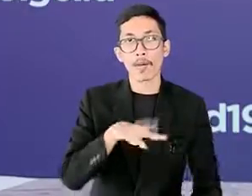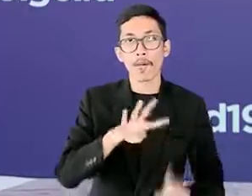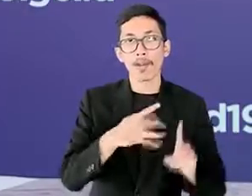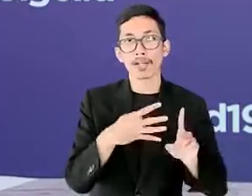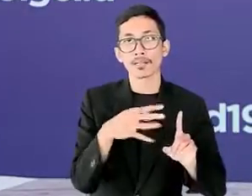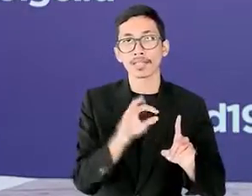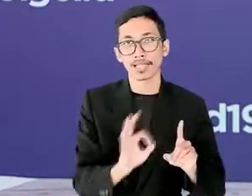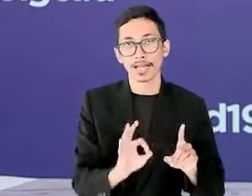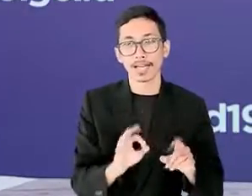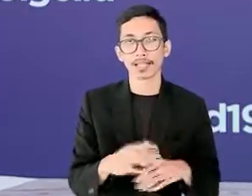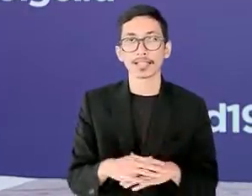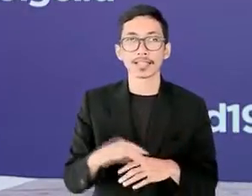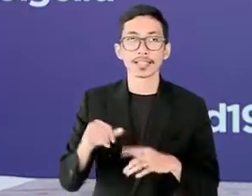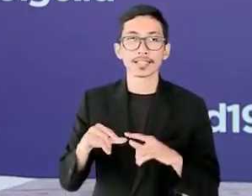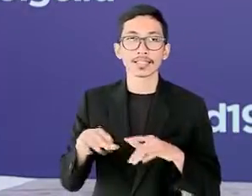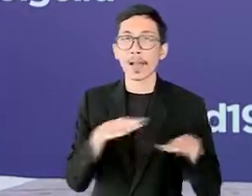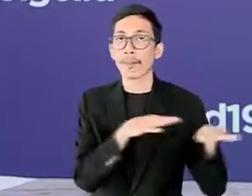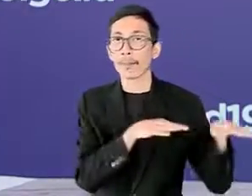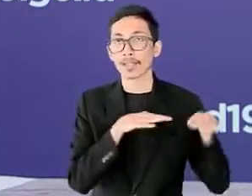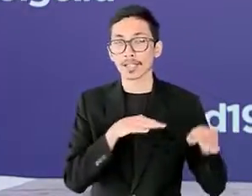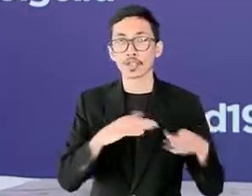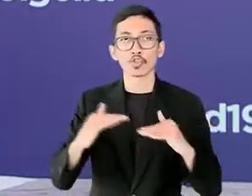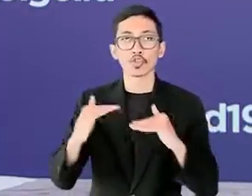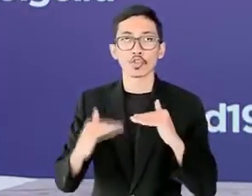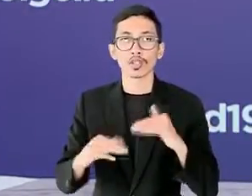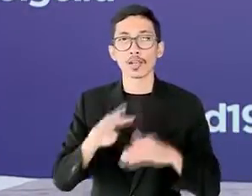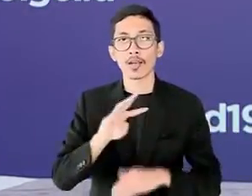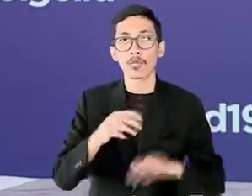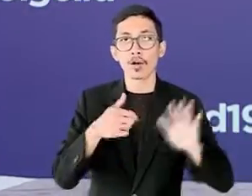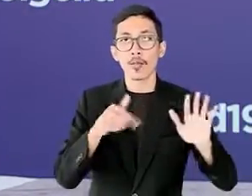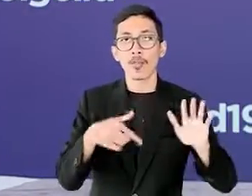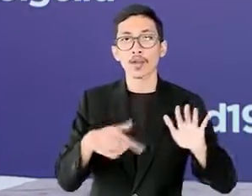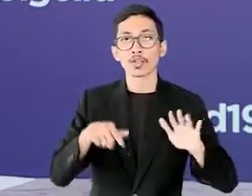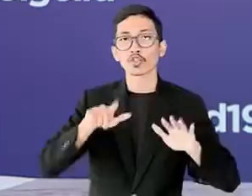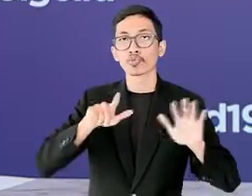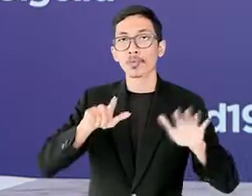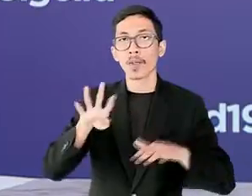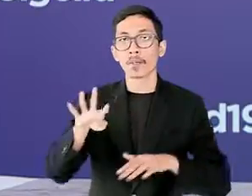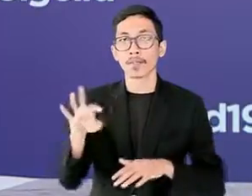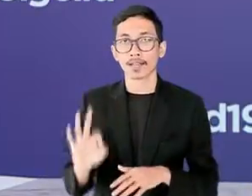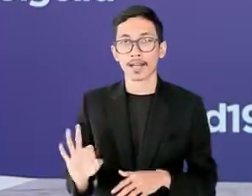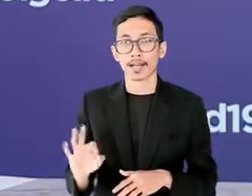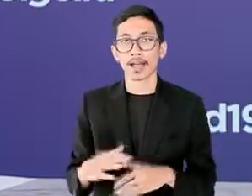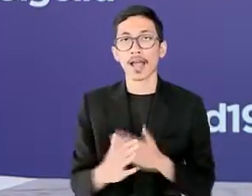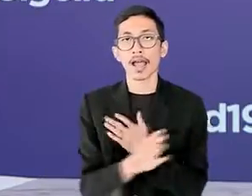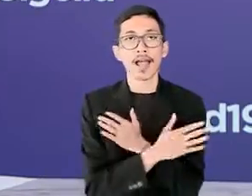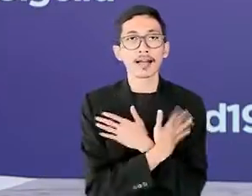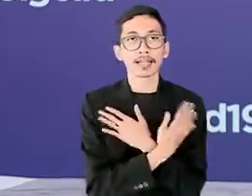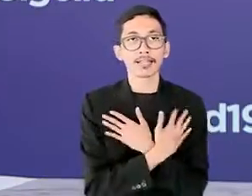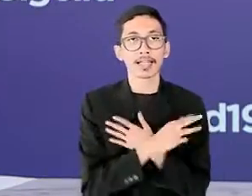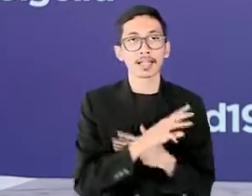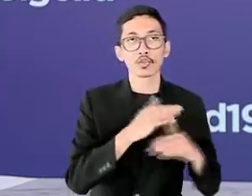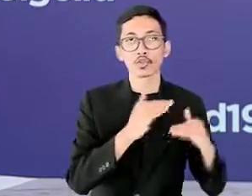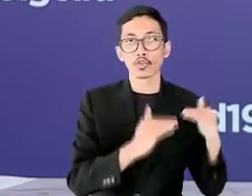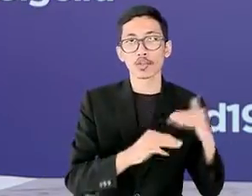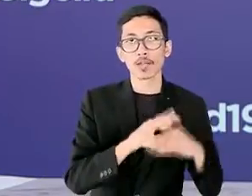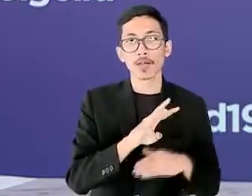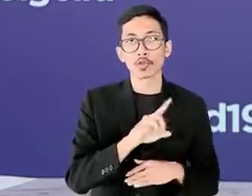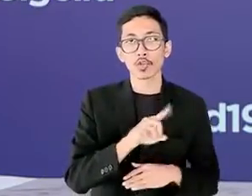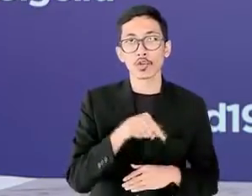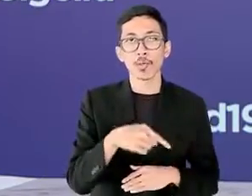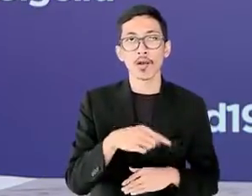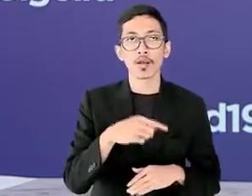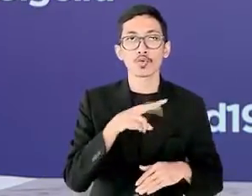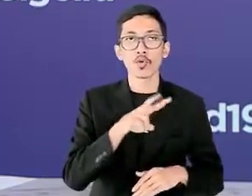dan Jambi turun 36,7 4% dan Aceh turun 31,2